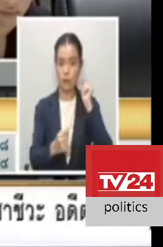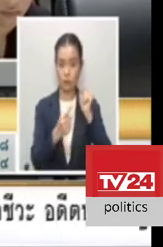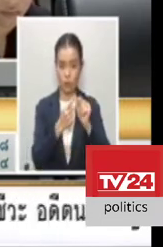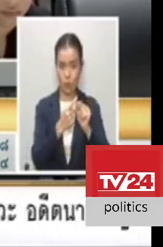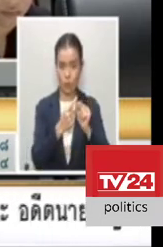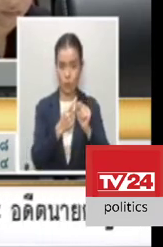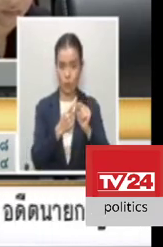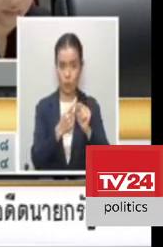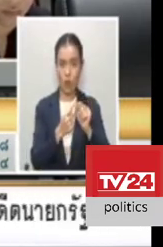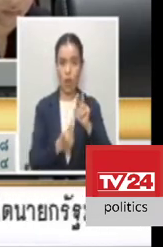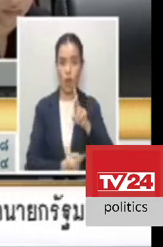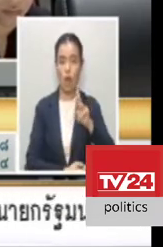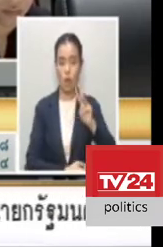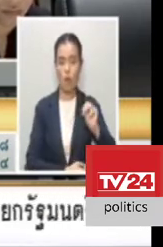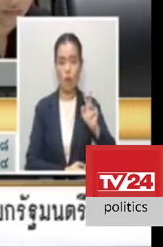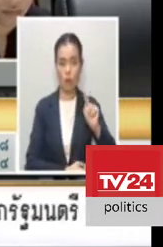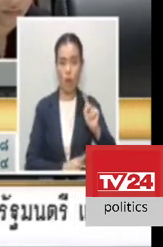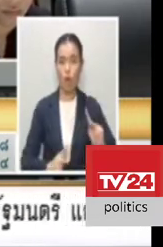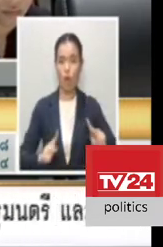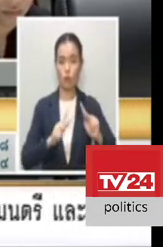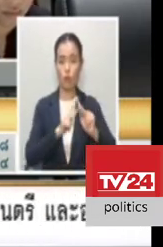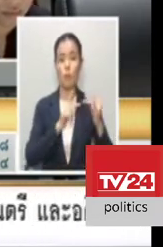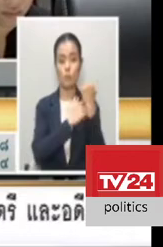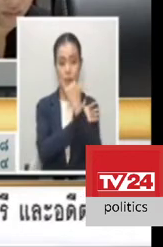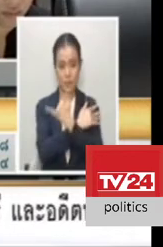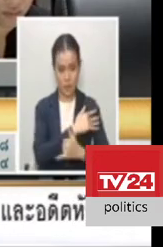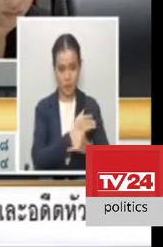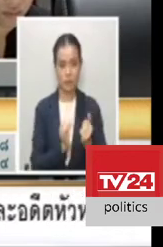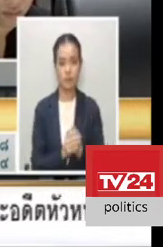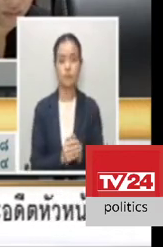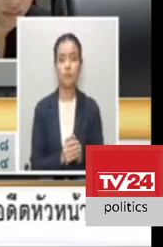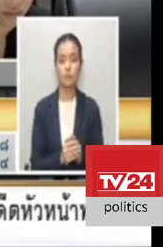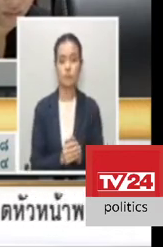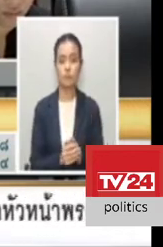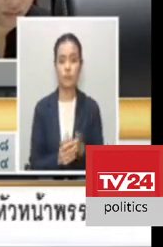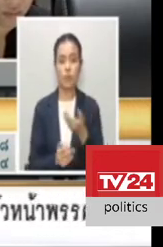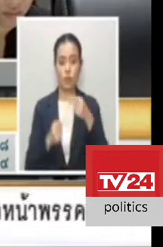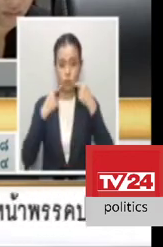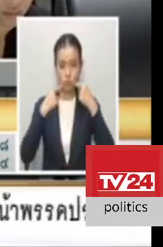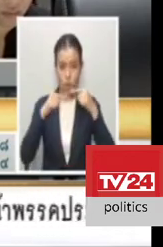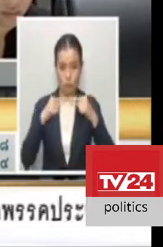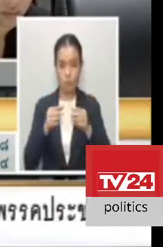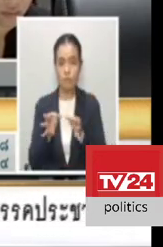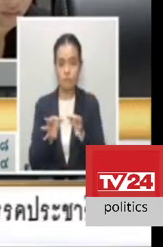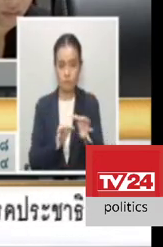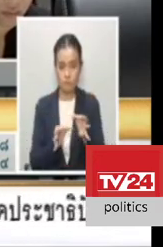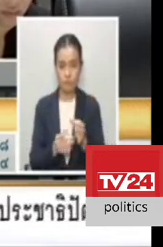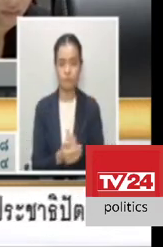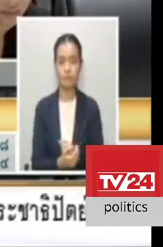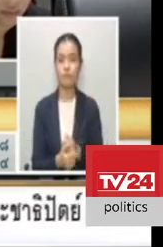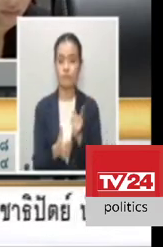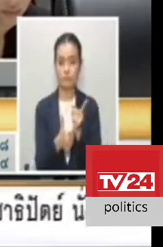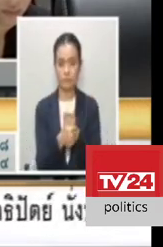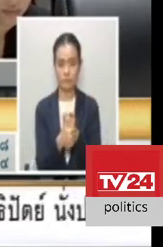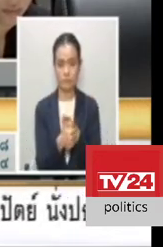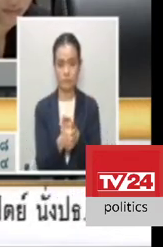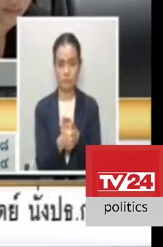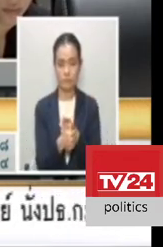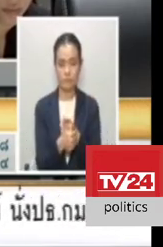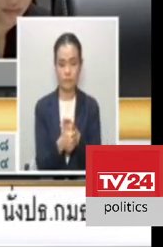านรัฐมนตรีว่าการกระทรวงการต่างประเทศค่ะเพื่อที่จะตอบกระทู้ประเด็นแรกนะคะ